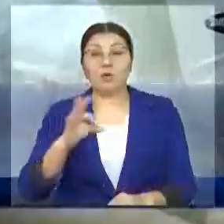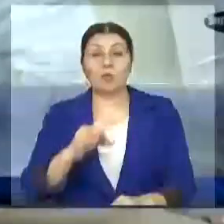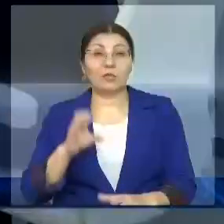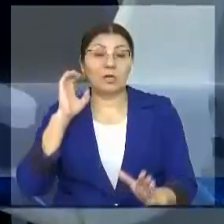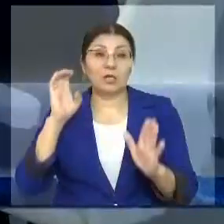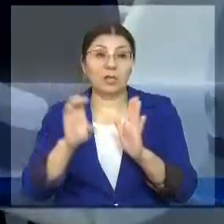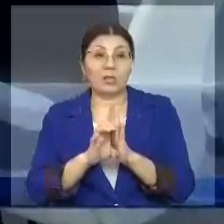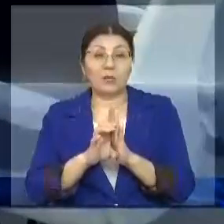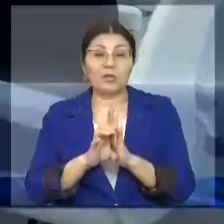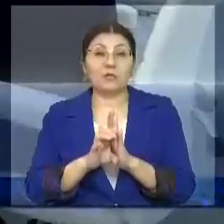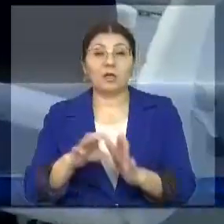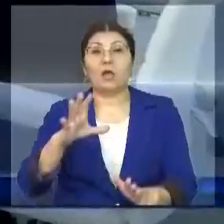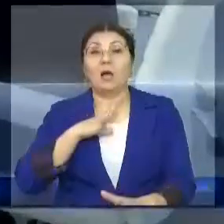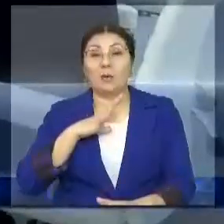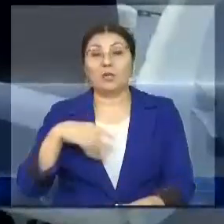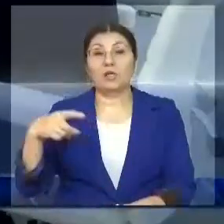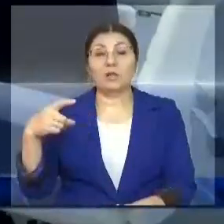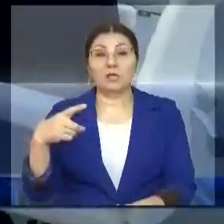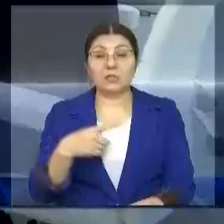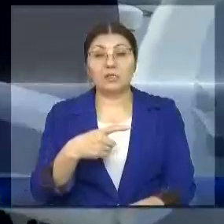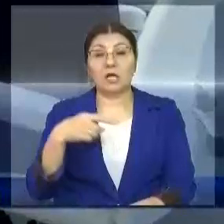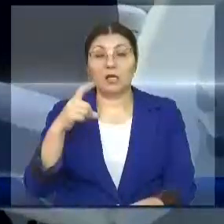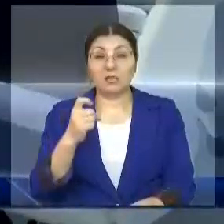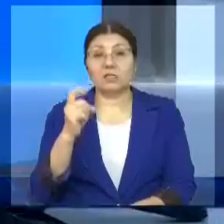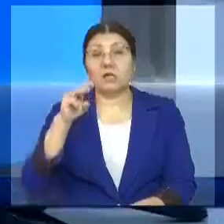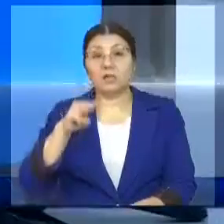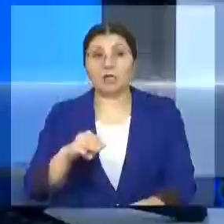слушателями часа добропорядочности стали свыше 100 тысяч учащихся